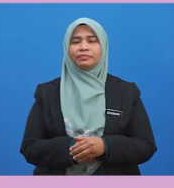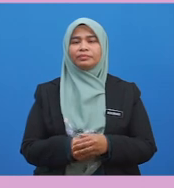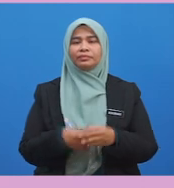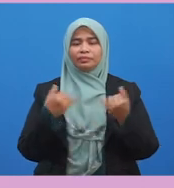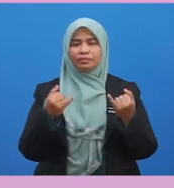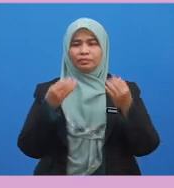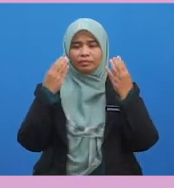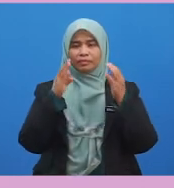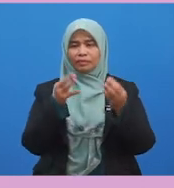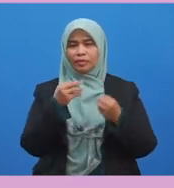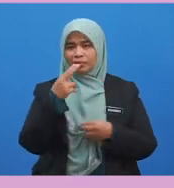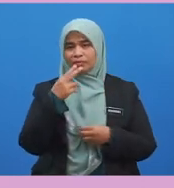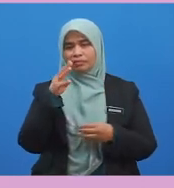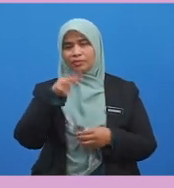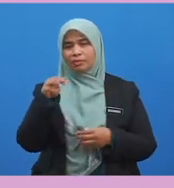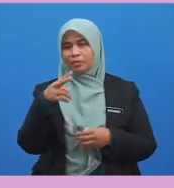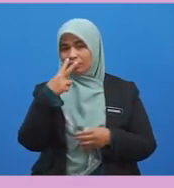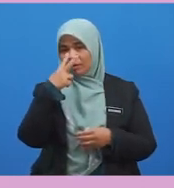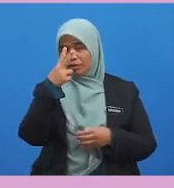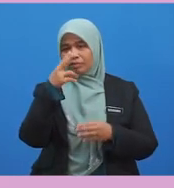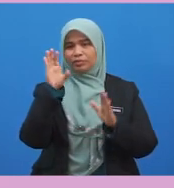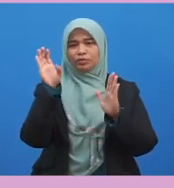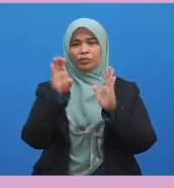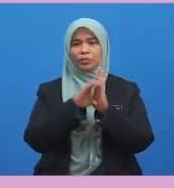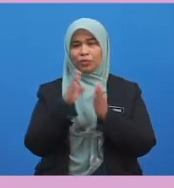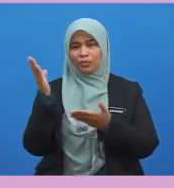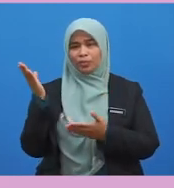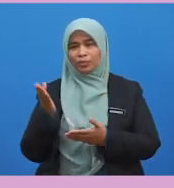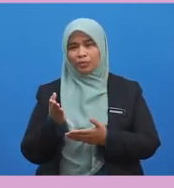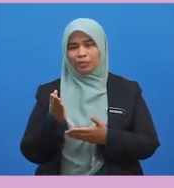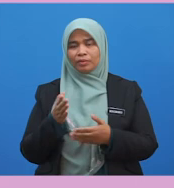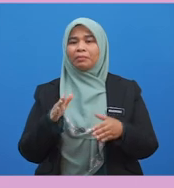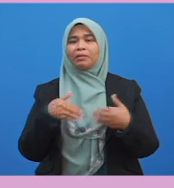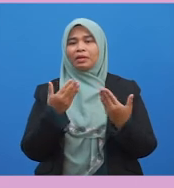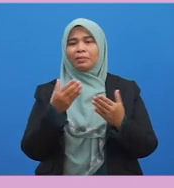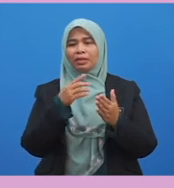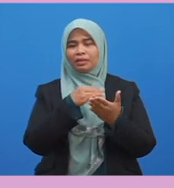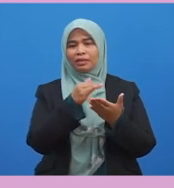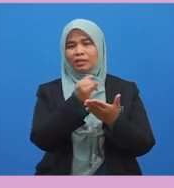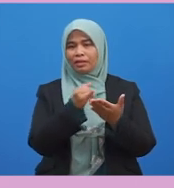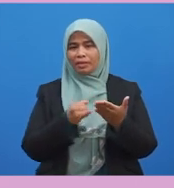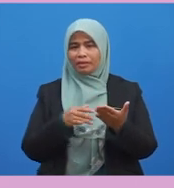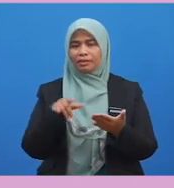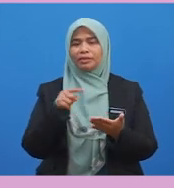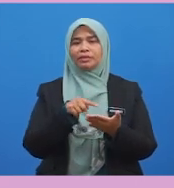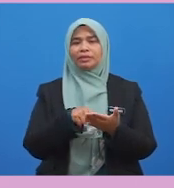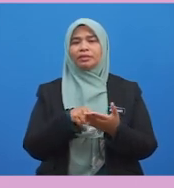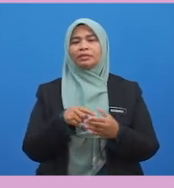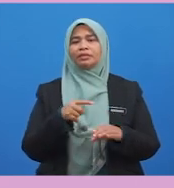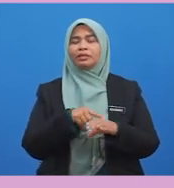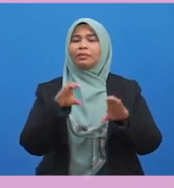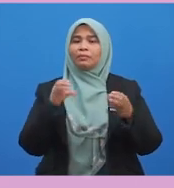Okey, sekarang cikgu nak murid-murid perhatikan contoh bagaimana lakaran perkembangan idea pertama